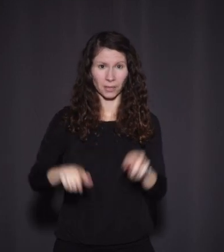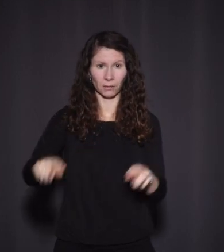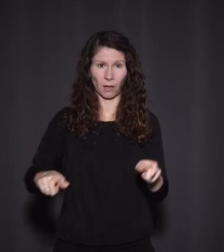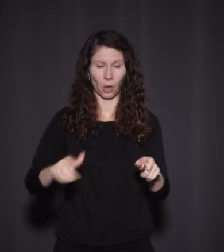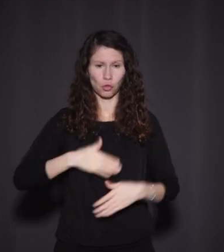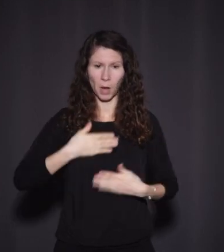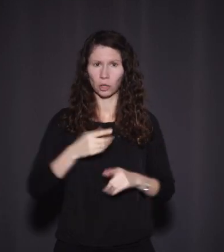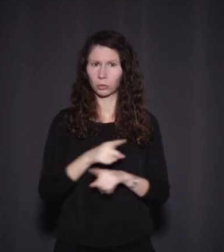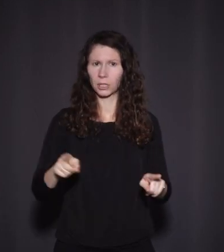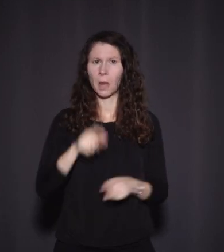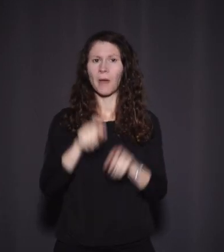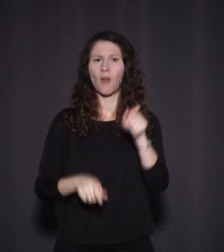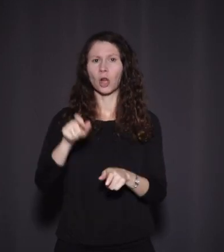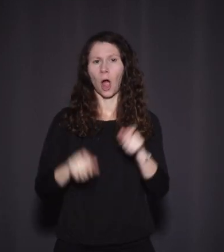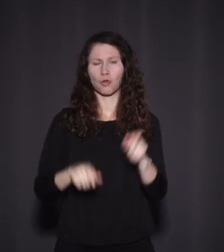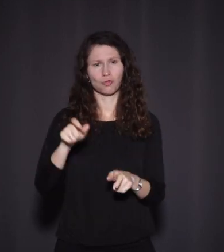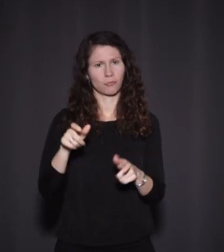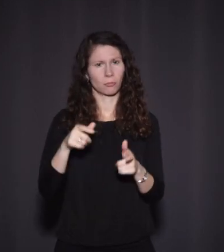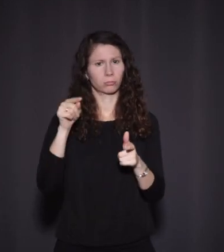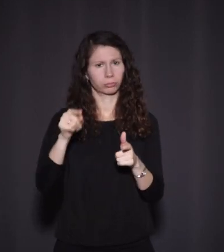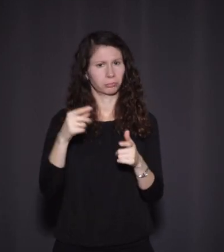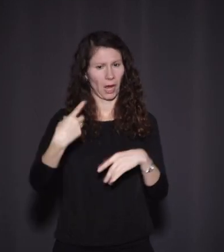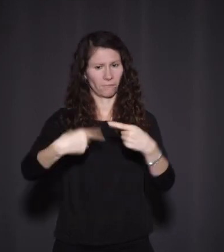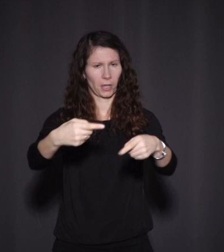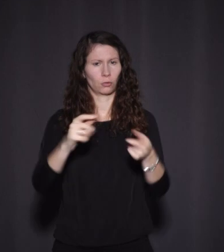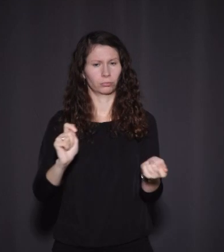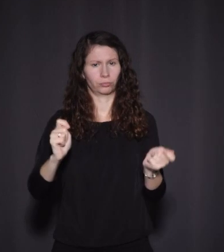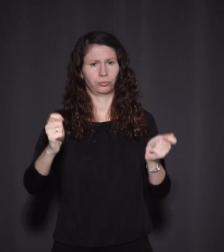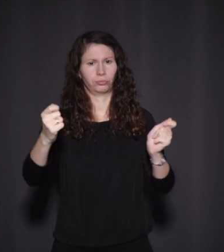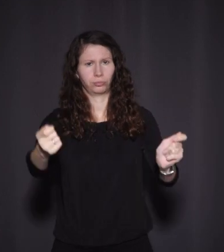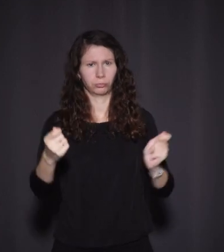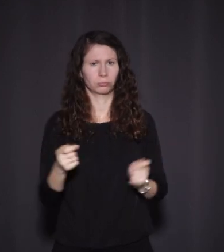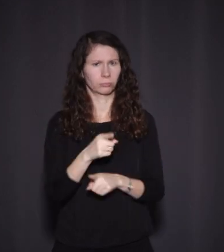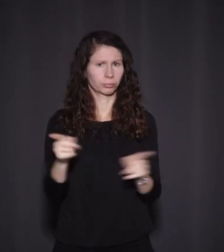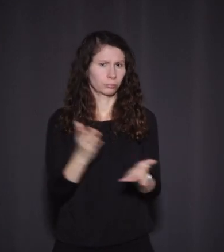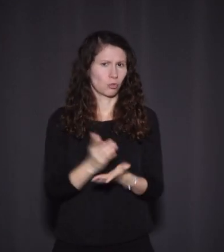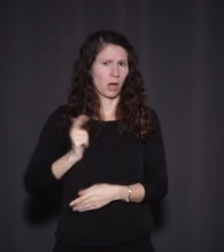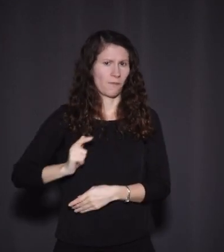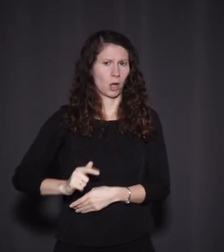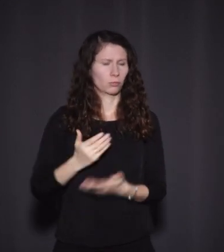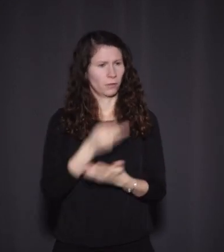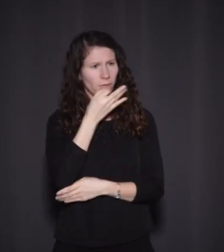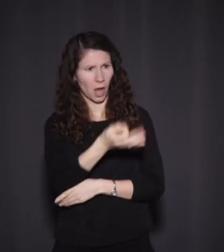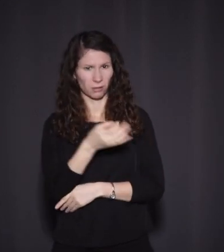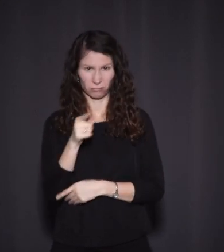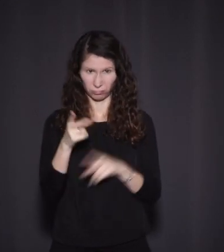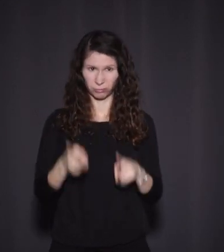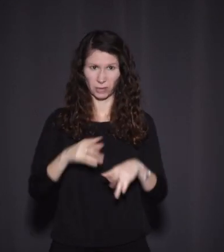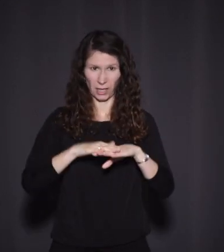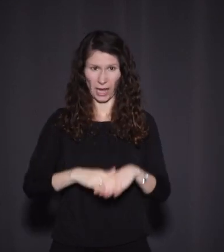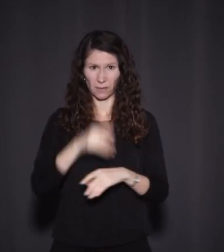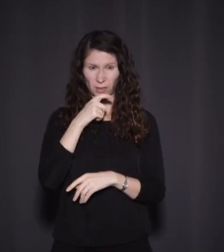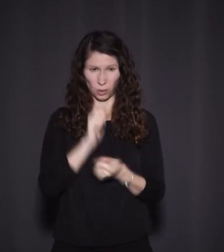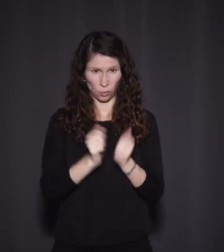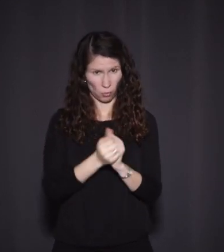Bevölkerungsbaum verändert. Da ist man ja dauerhaft am Puls der Zeit. Brauchen wir eine Rentenreform aus Ihrer Sicht? Die gesetzliche